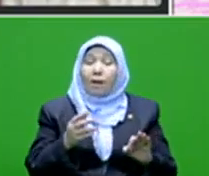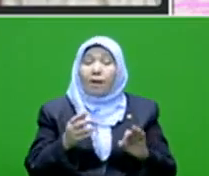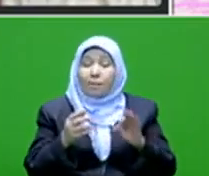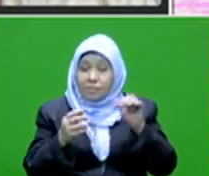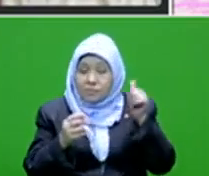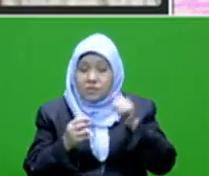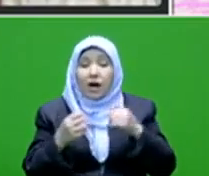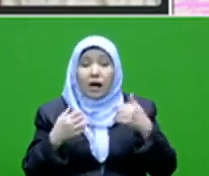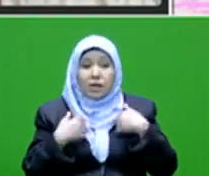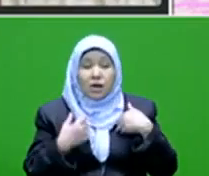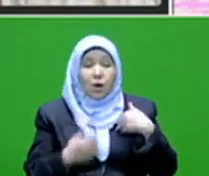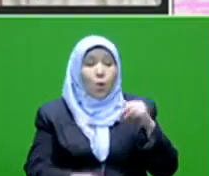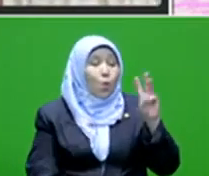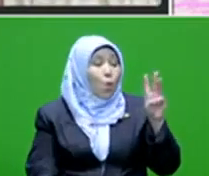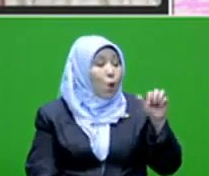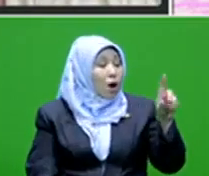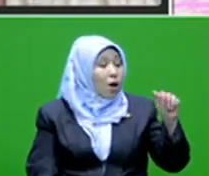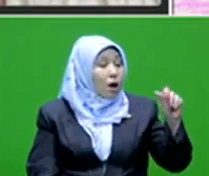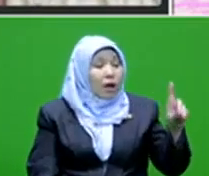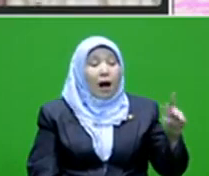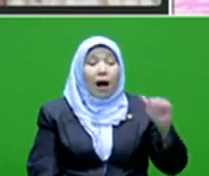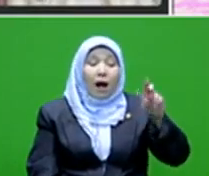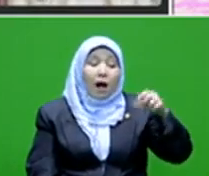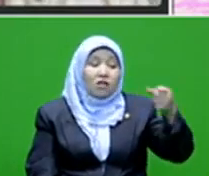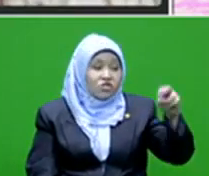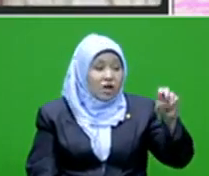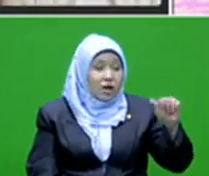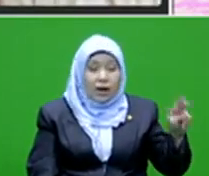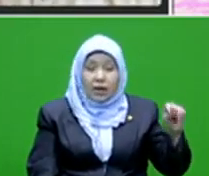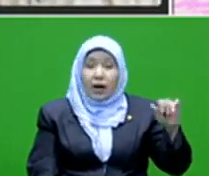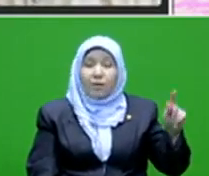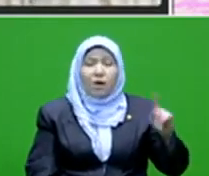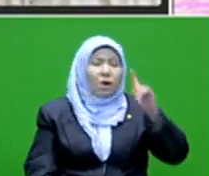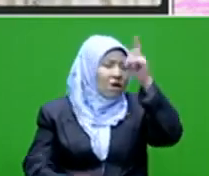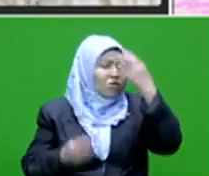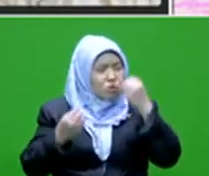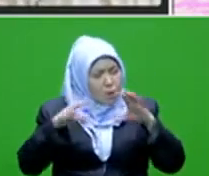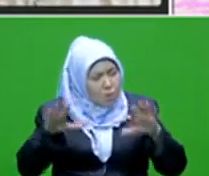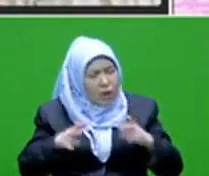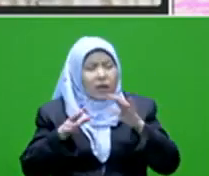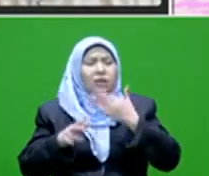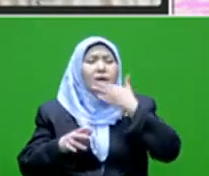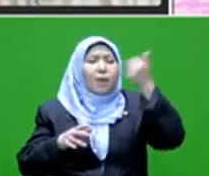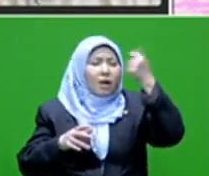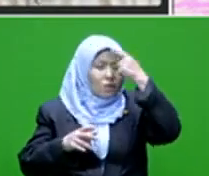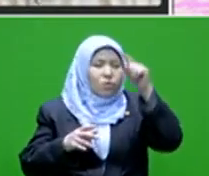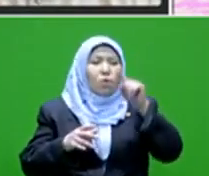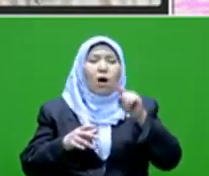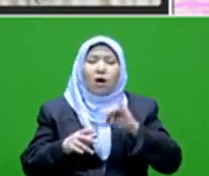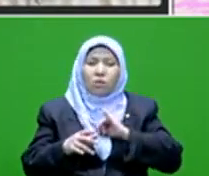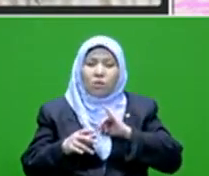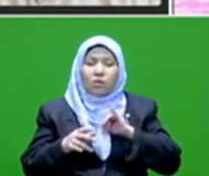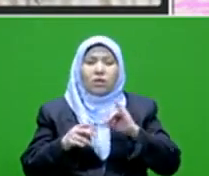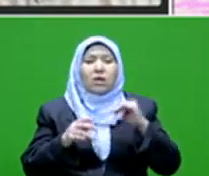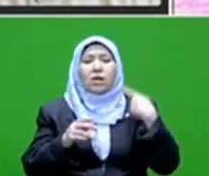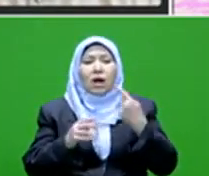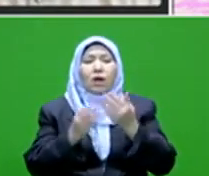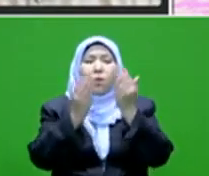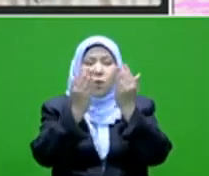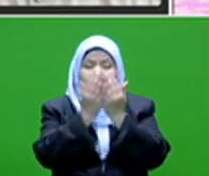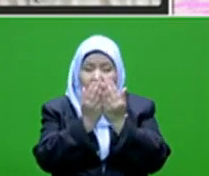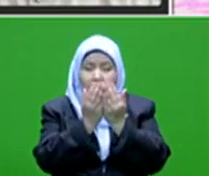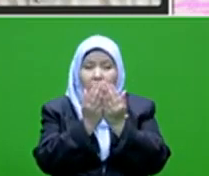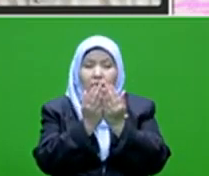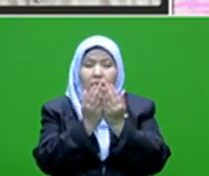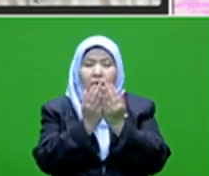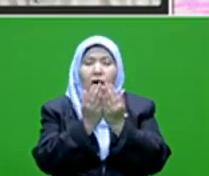ada waqad ahsana bi, ya, Allah telah membuat yang terbaik untuk aku. Kita nak doa di hujung ini, Ustaz Don, kita nak doa